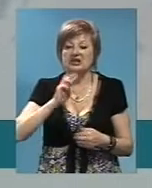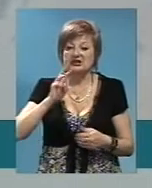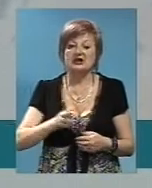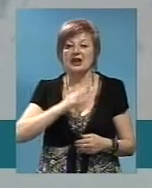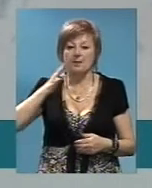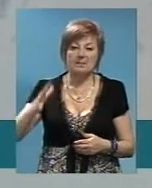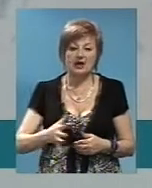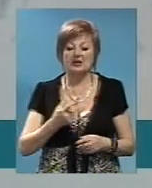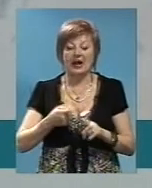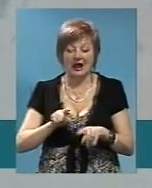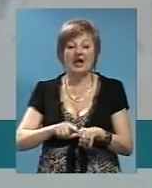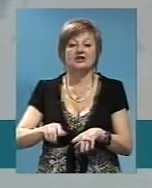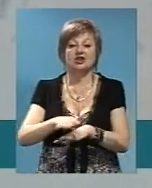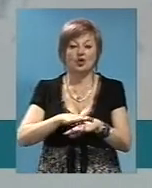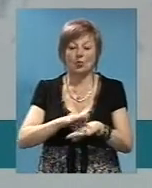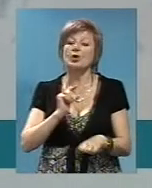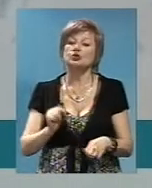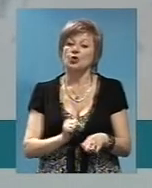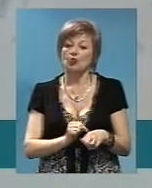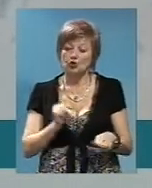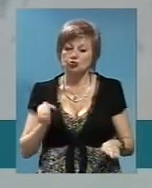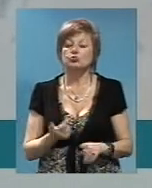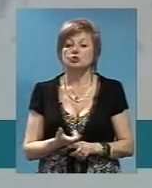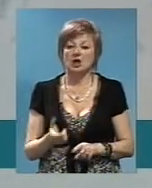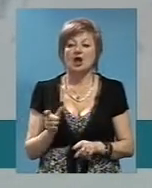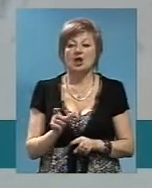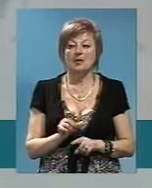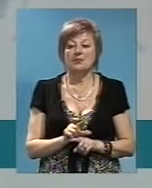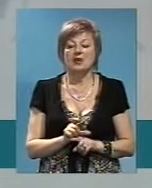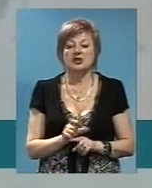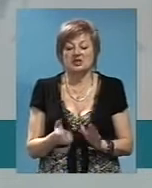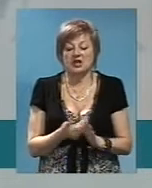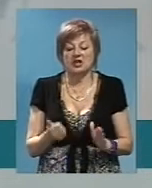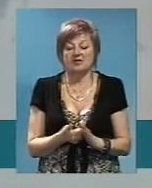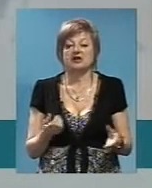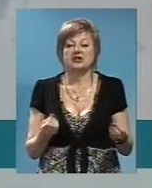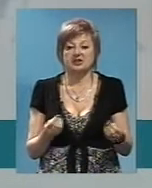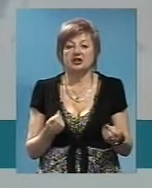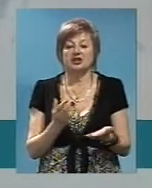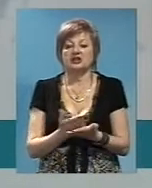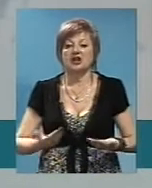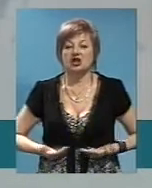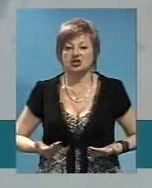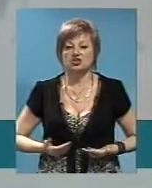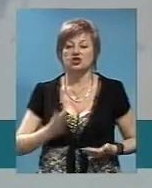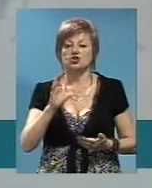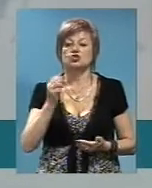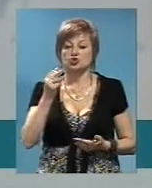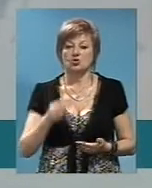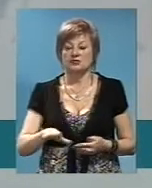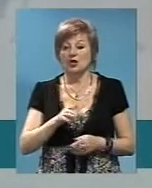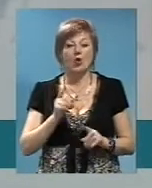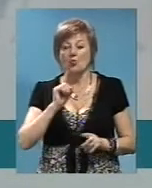років саме ці громади відчують найбільше брак тих коштів на утримання саме соціальної сфери. Поки що вони